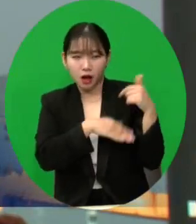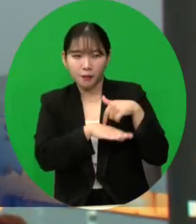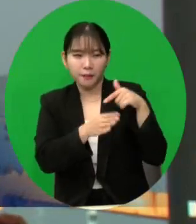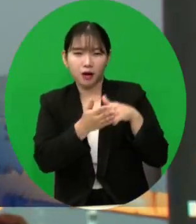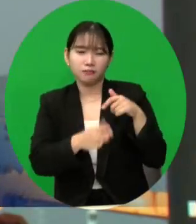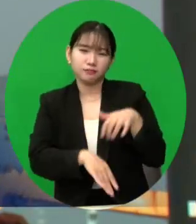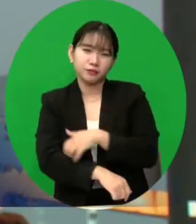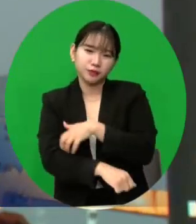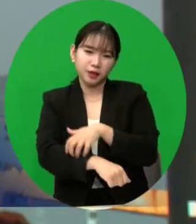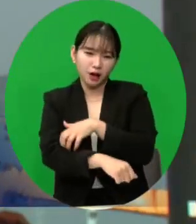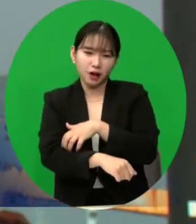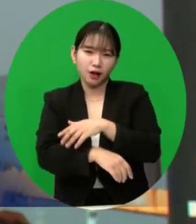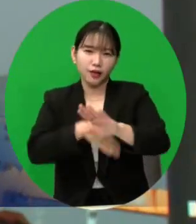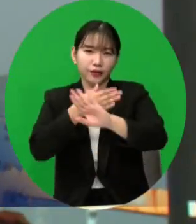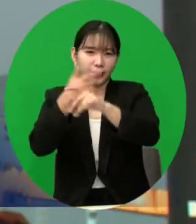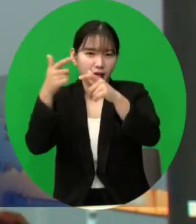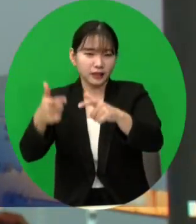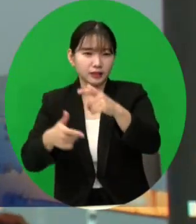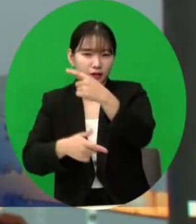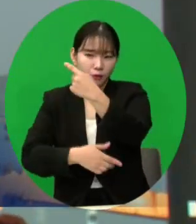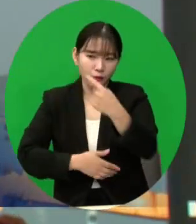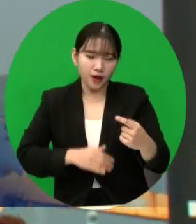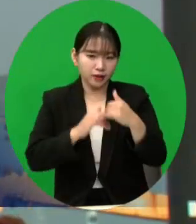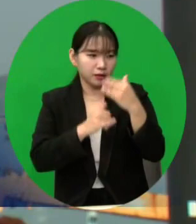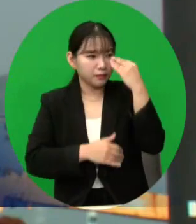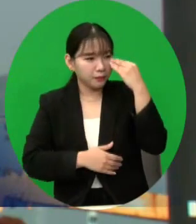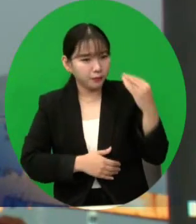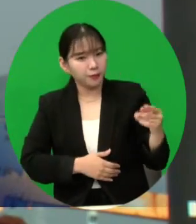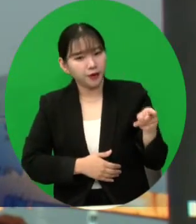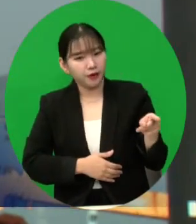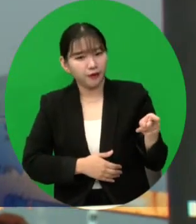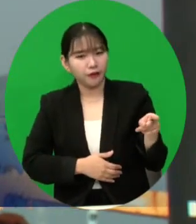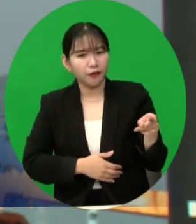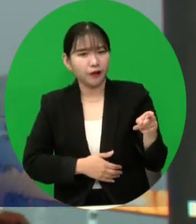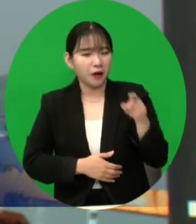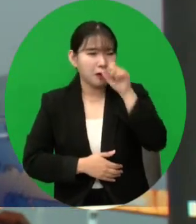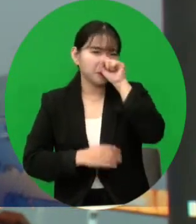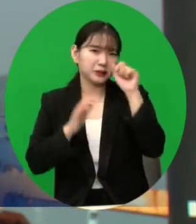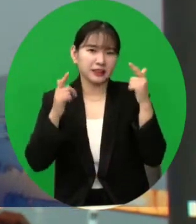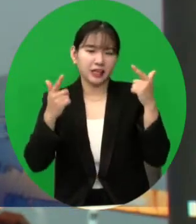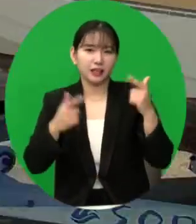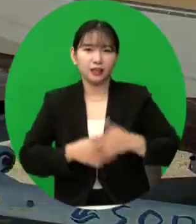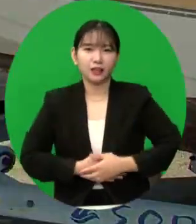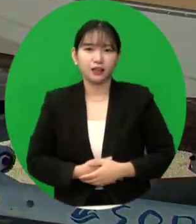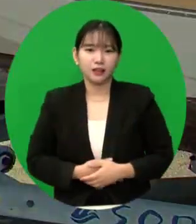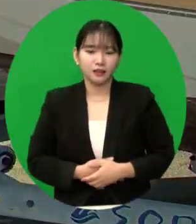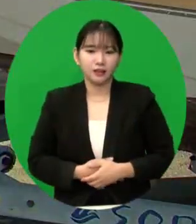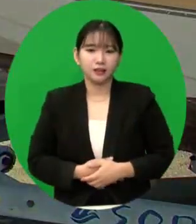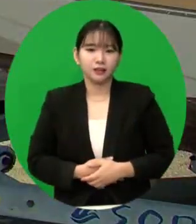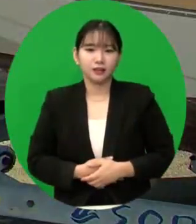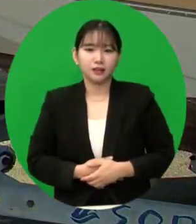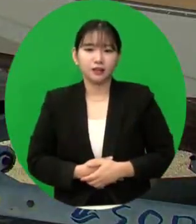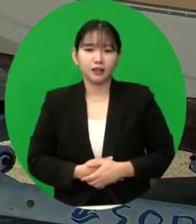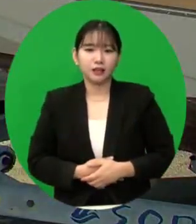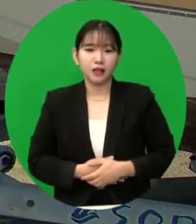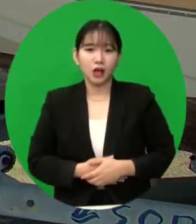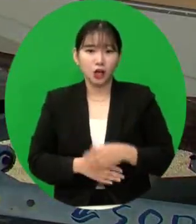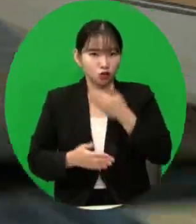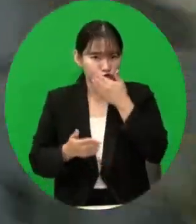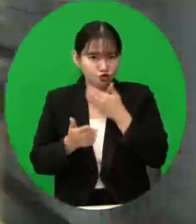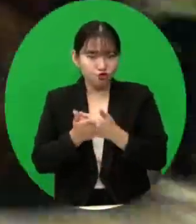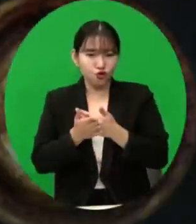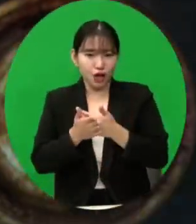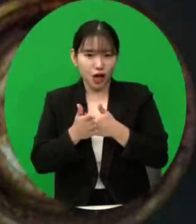불편해요. 암만 해도 이 애지에서 왔던 이제 사람들 선입견이 안 좋잖아요. 주요 부품만